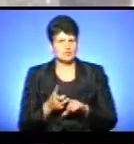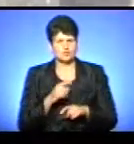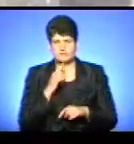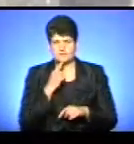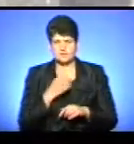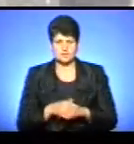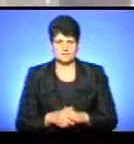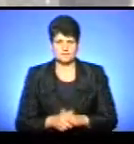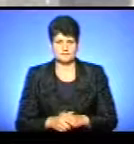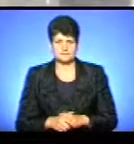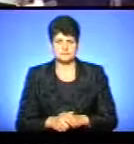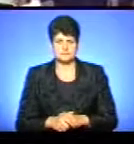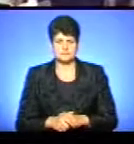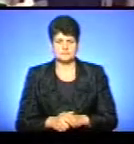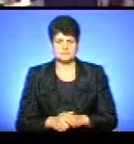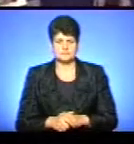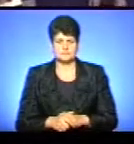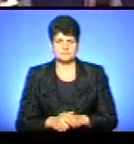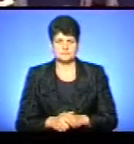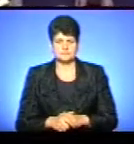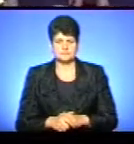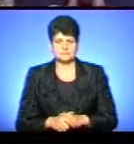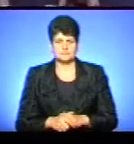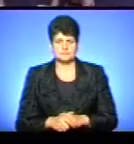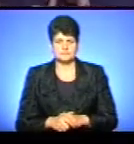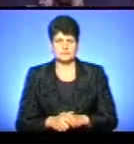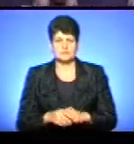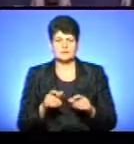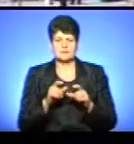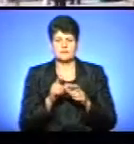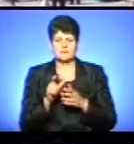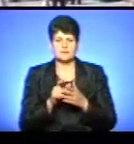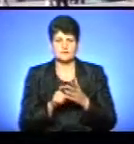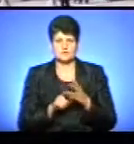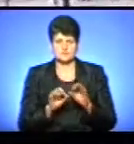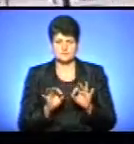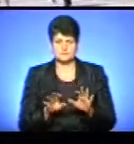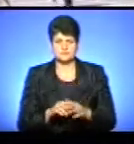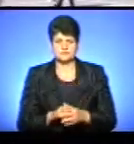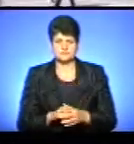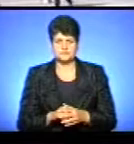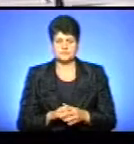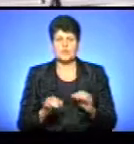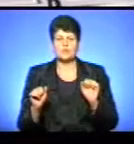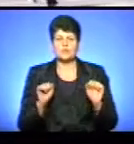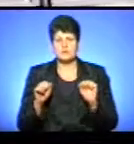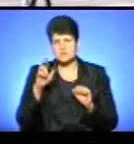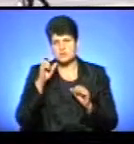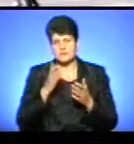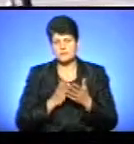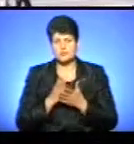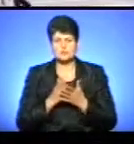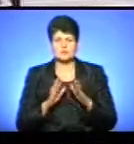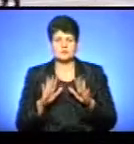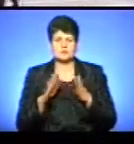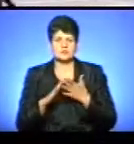варті нелегкі, невтомно стоять солдати вогняного фронту. Управління Державної служби України з